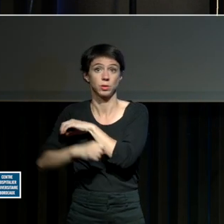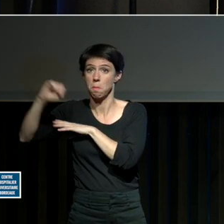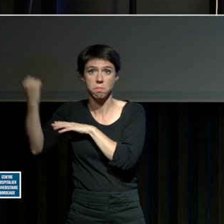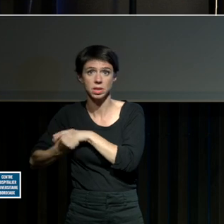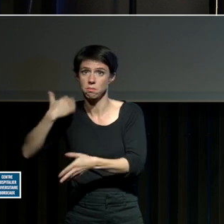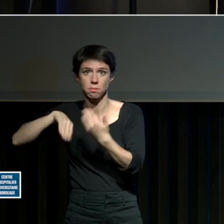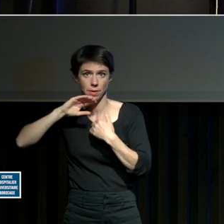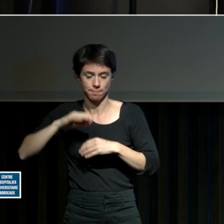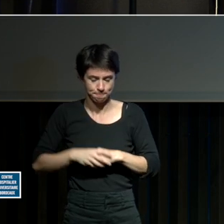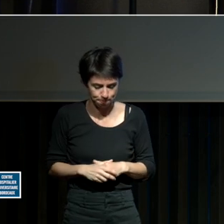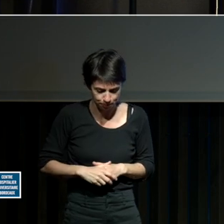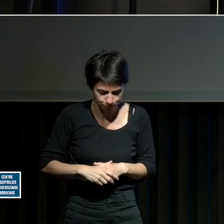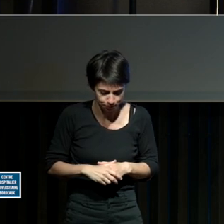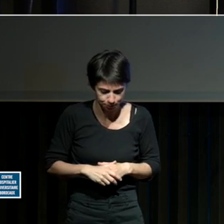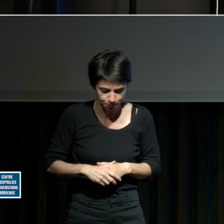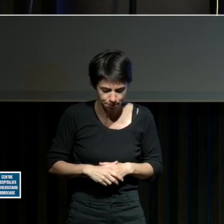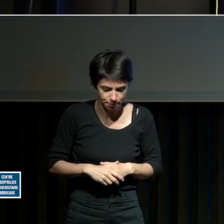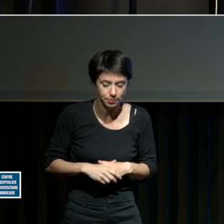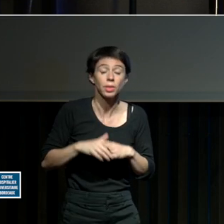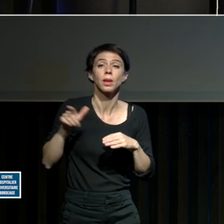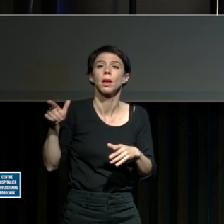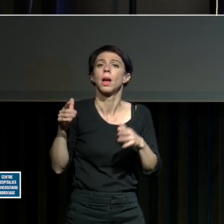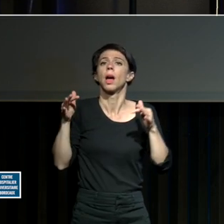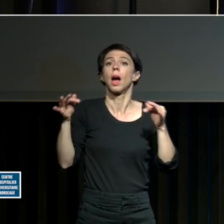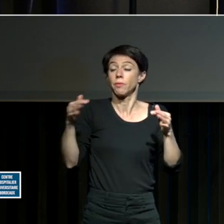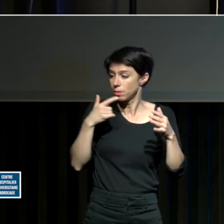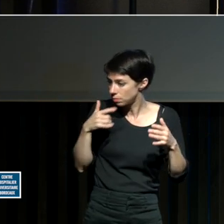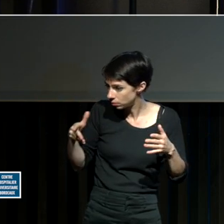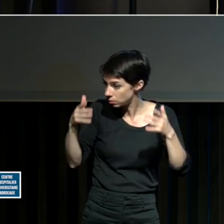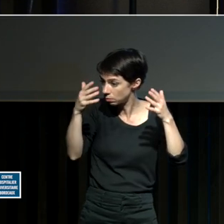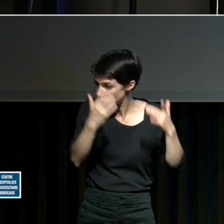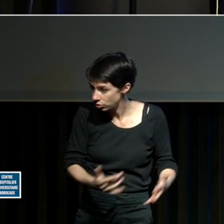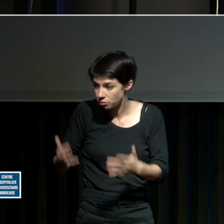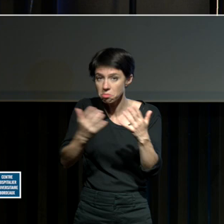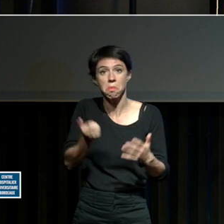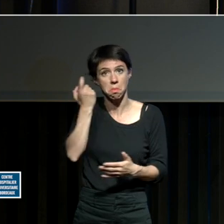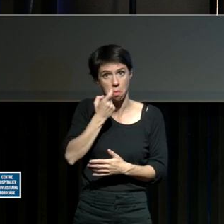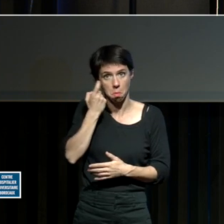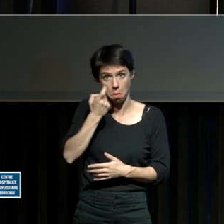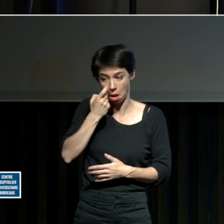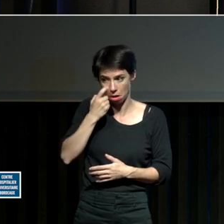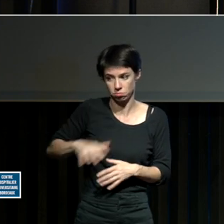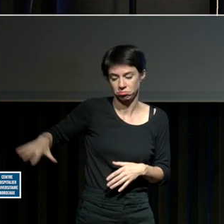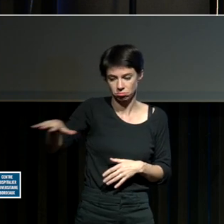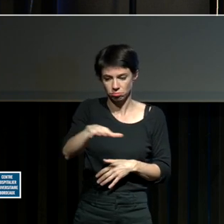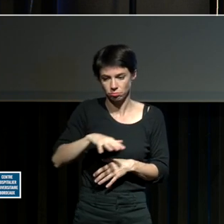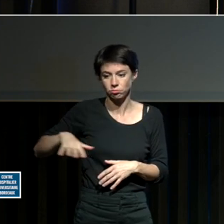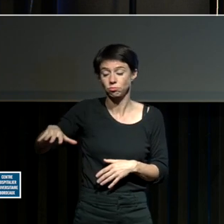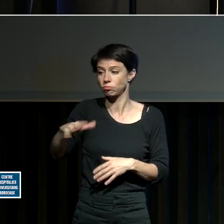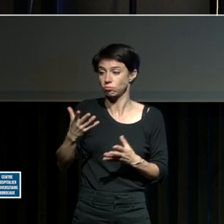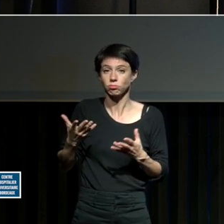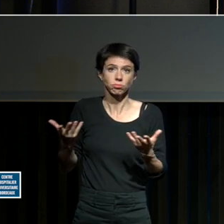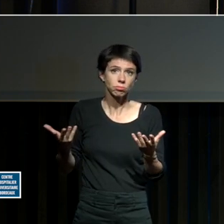Quand on s'intéresse aux données épidémiologiques, finalement, il existe une très très grande variation de prévalence en fonction des